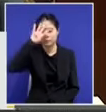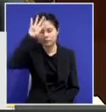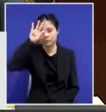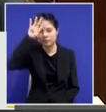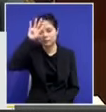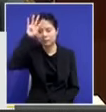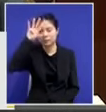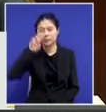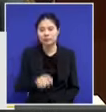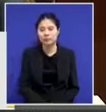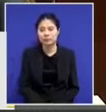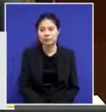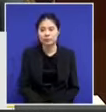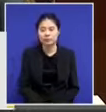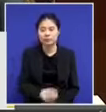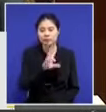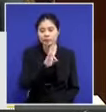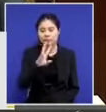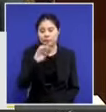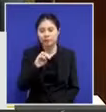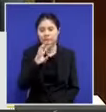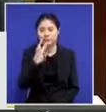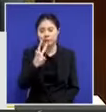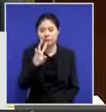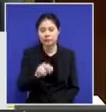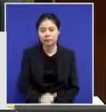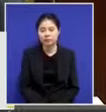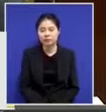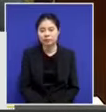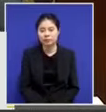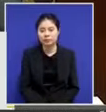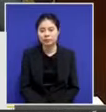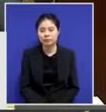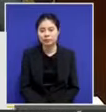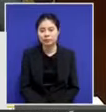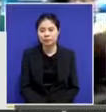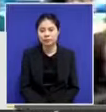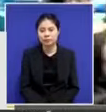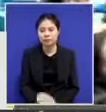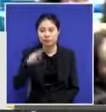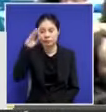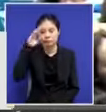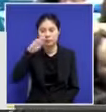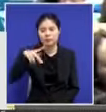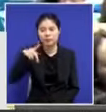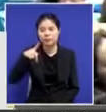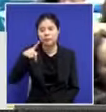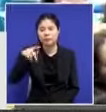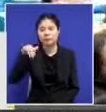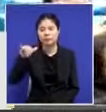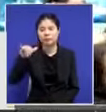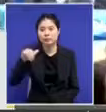รุ่งเรืองกิจครับ 747นายเอกราชช่างเหลา พลเอกประยุทธ์จันทร์โอชา